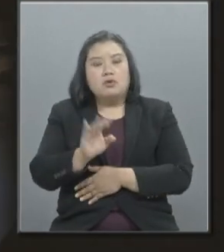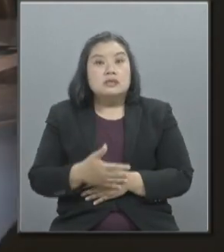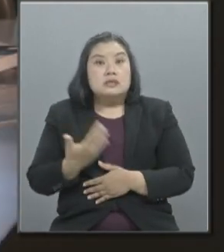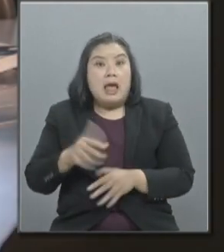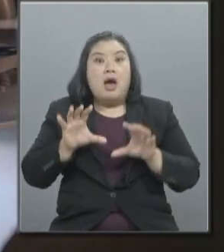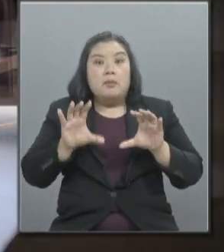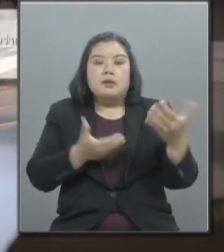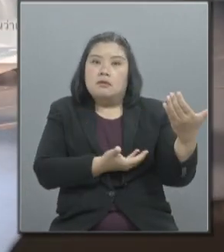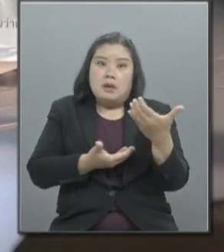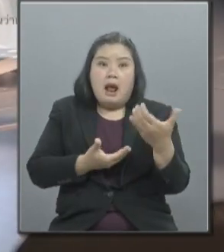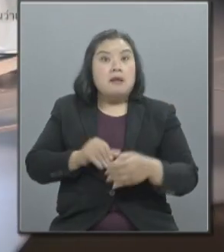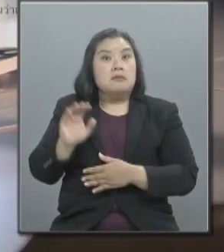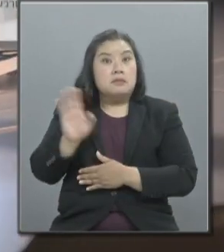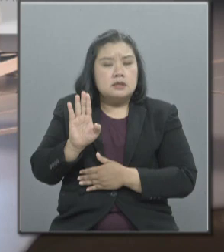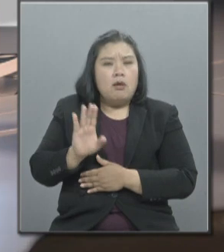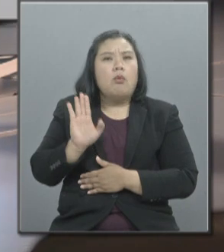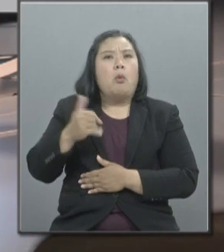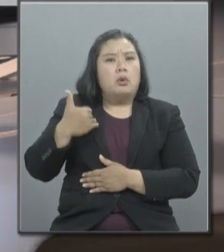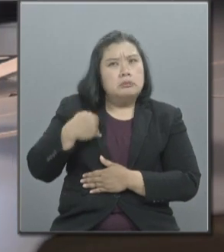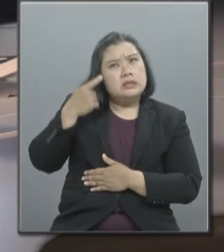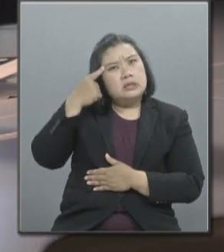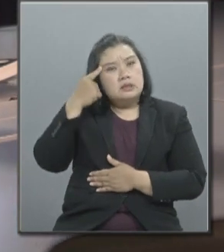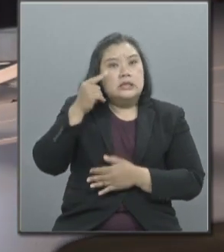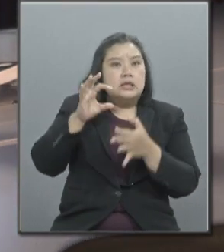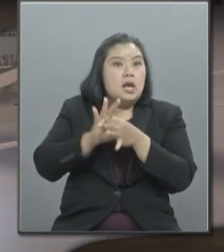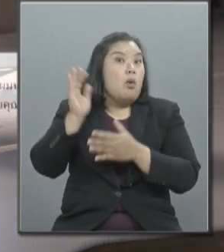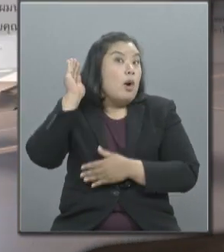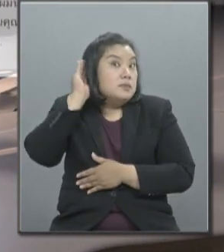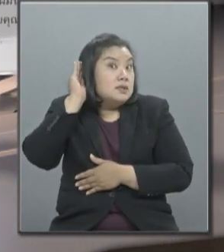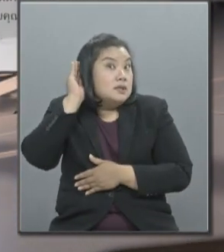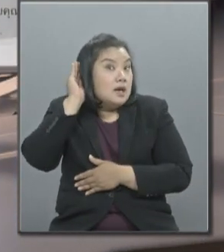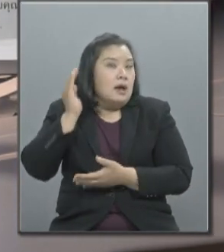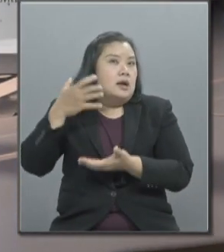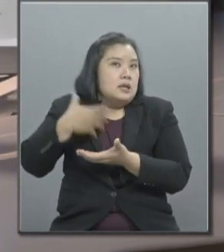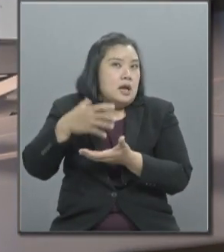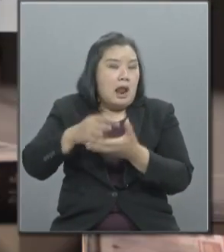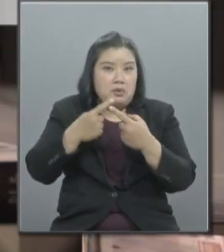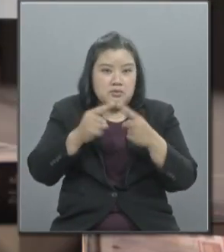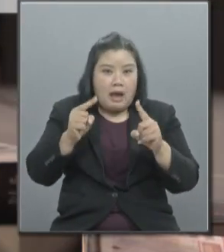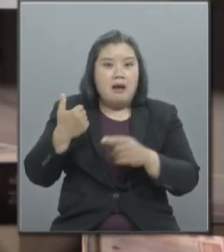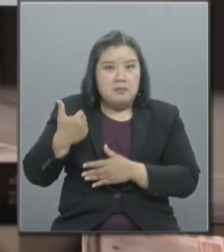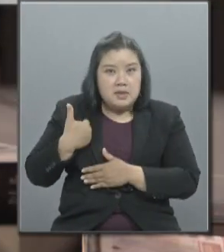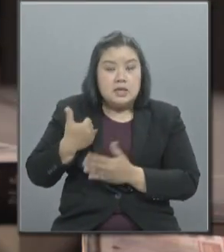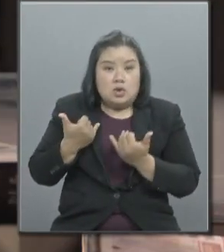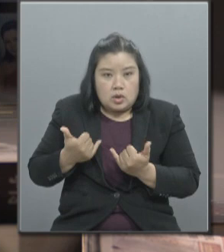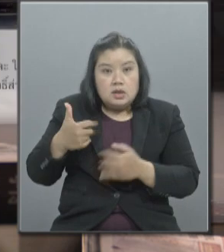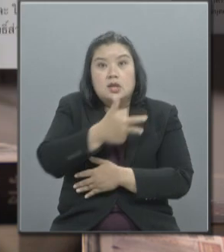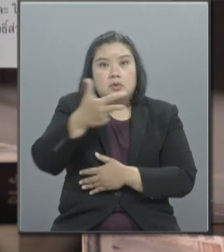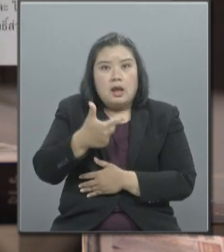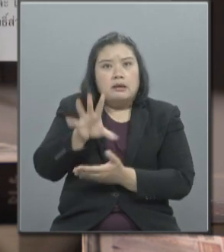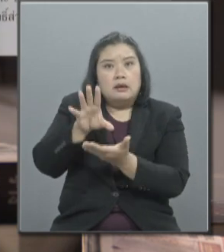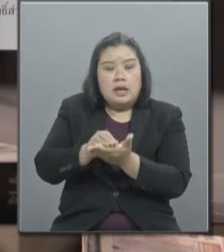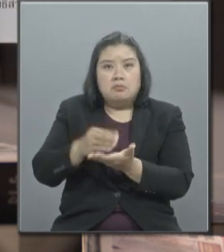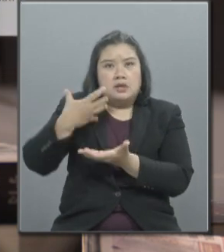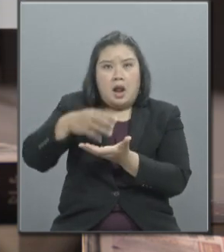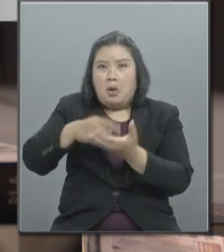คุณผู้ชมได้เห็นว่ายังมีเรื่องราวอีกมุมบนความเชื่อที่ถูกพูดถึงกันมาอย่างยาวนานจากข้อมูลที่ทางรายการเอามานำเสนอ